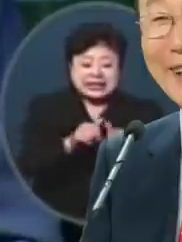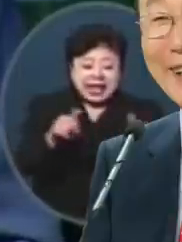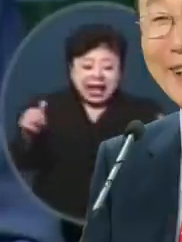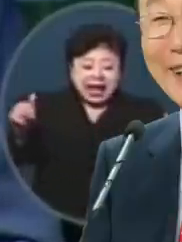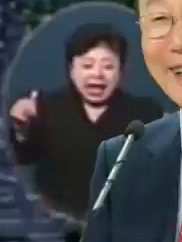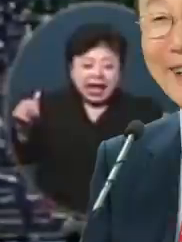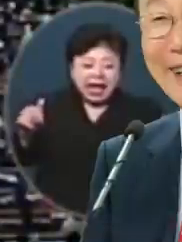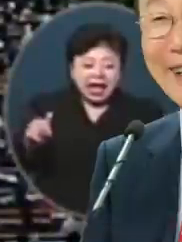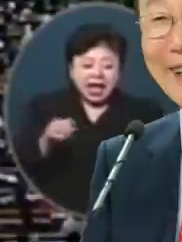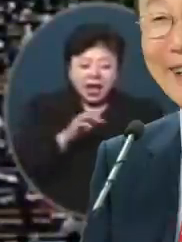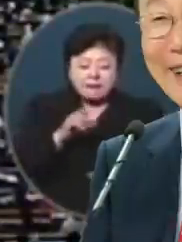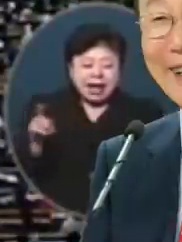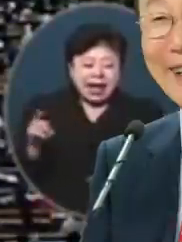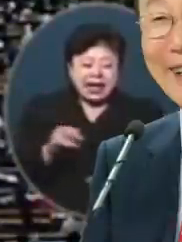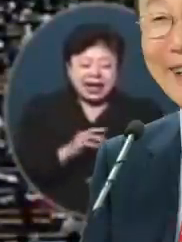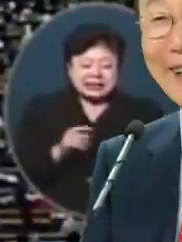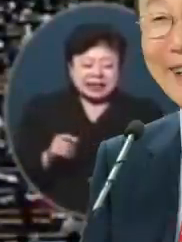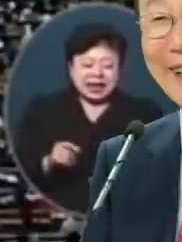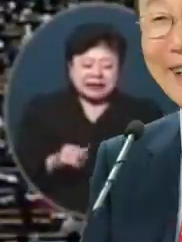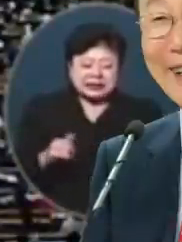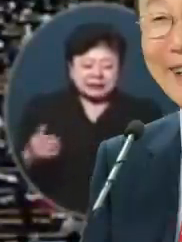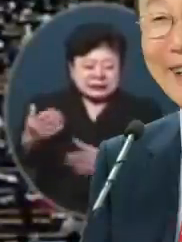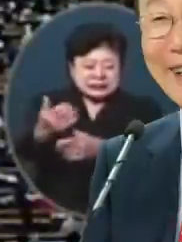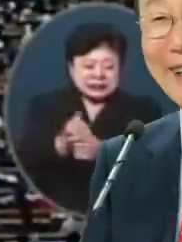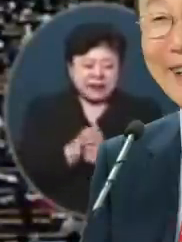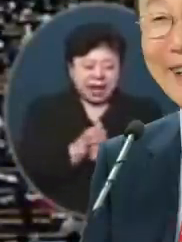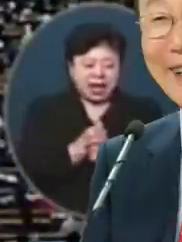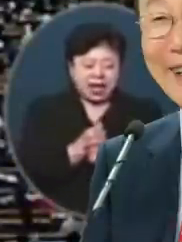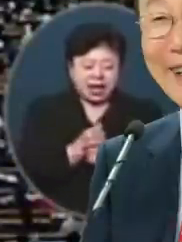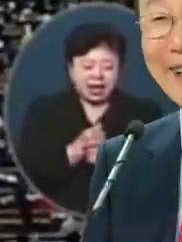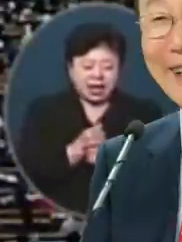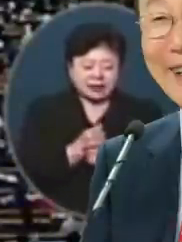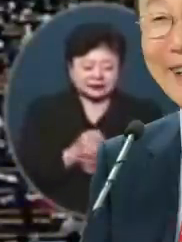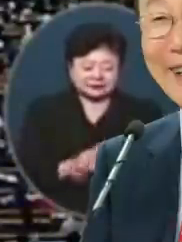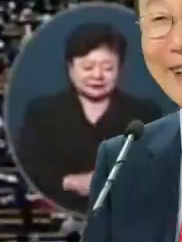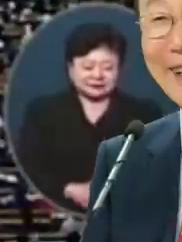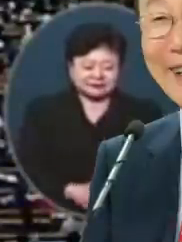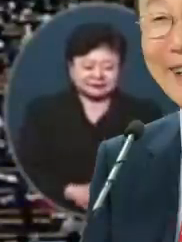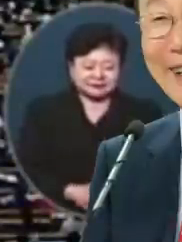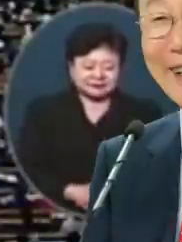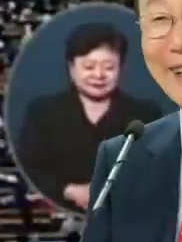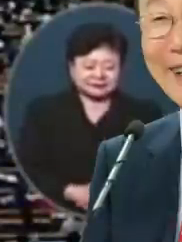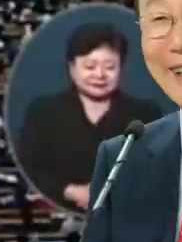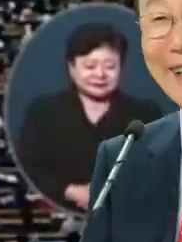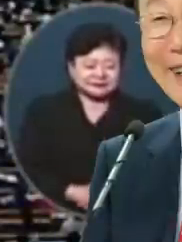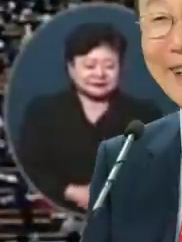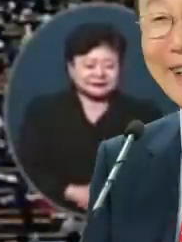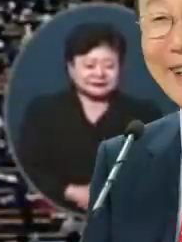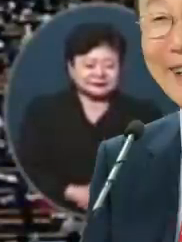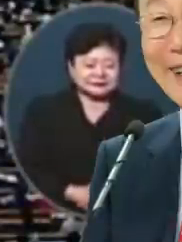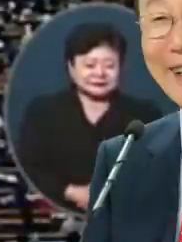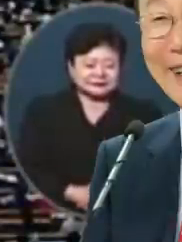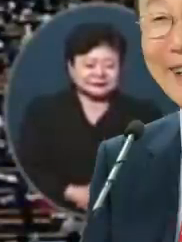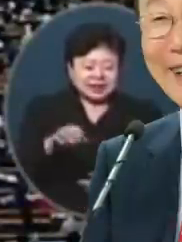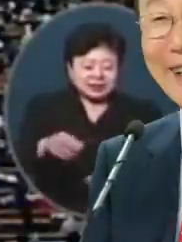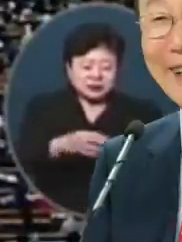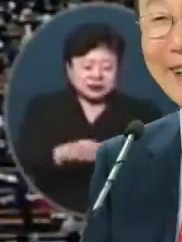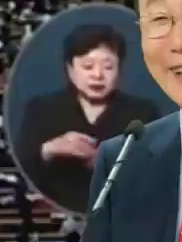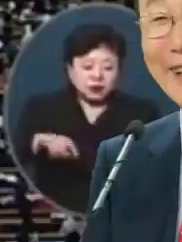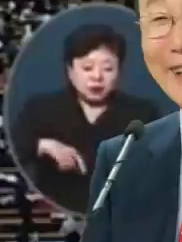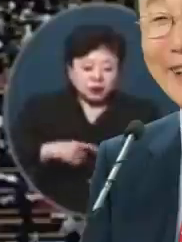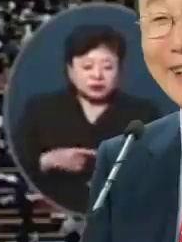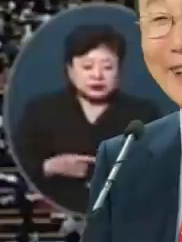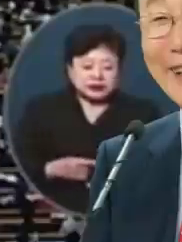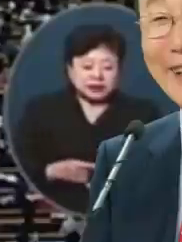바알과 아세라신을 섬기는 사람을 다 잡아라. 다 잡아가지고서 시내로 내려가서 칼을